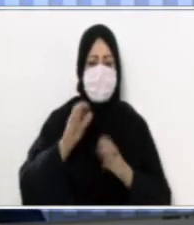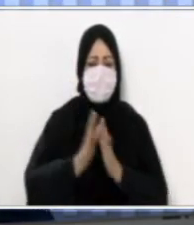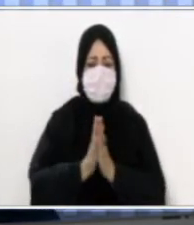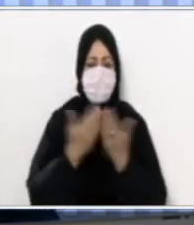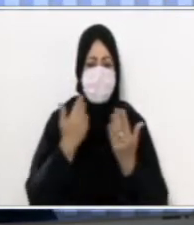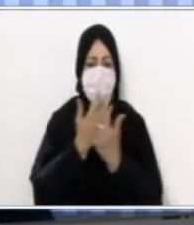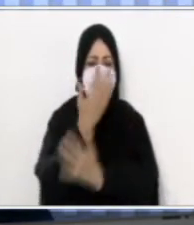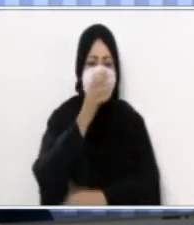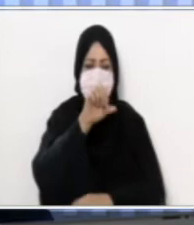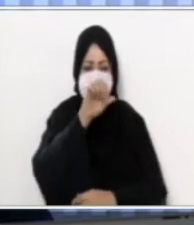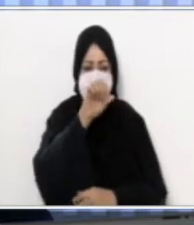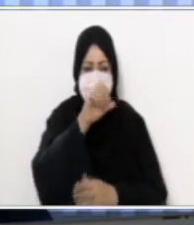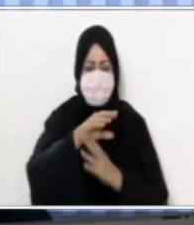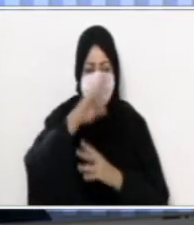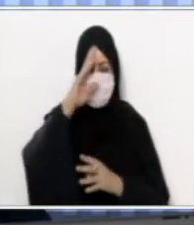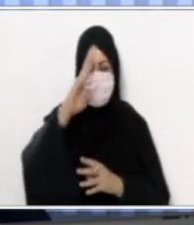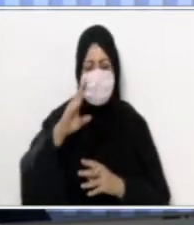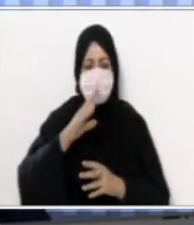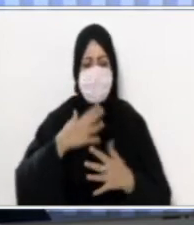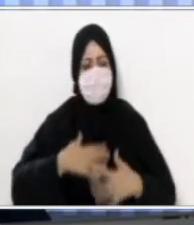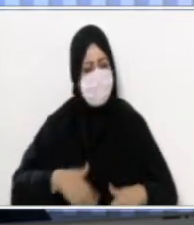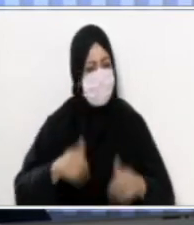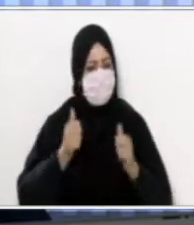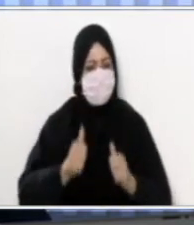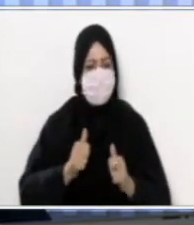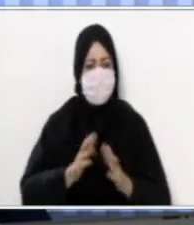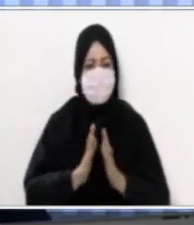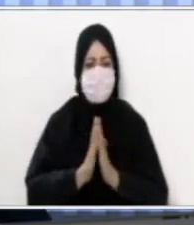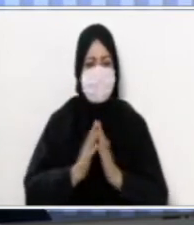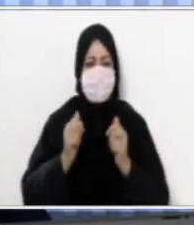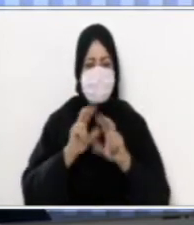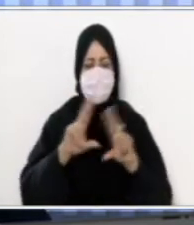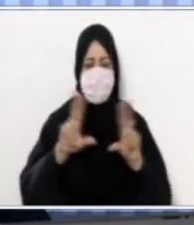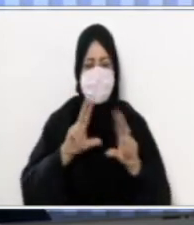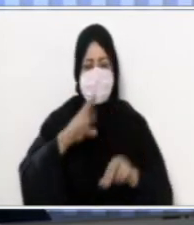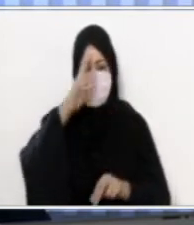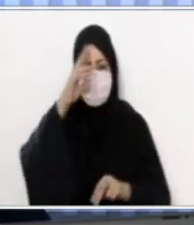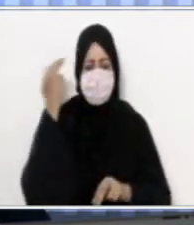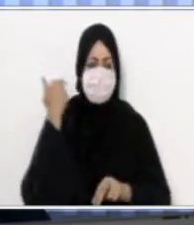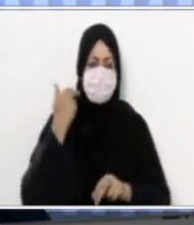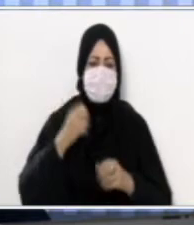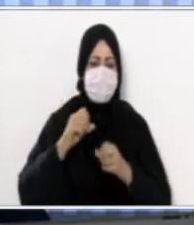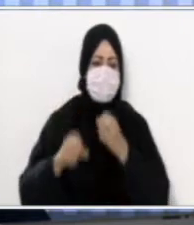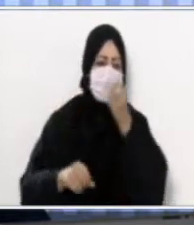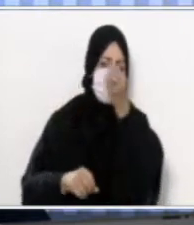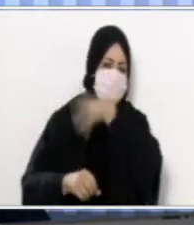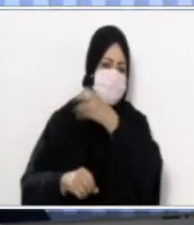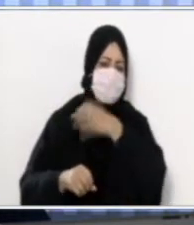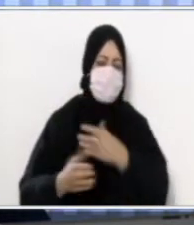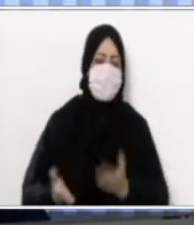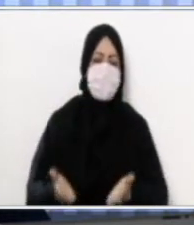القائمين على القناة خير الجزاء وكتب الأجر للجميع. فإن هذه